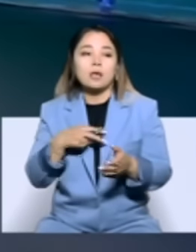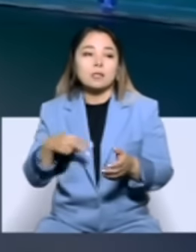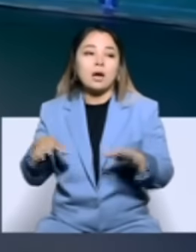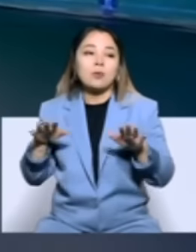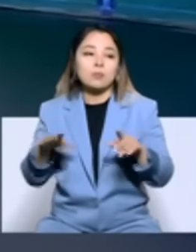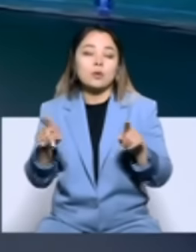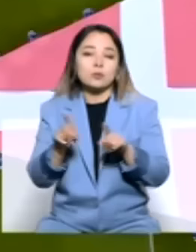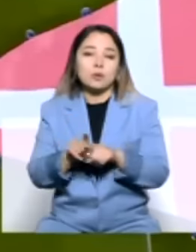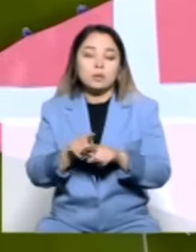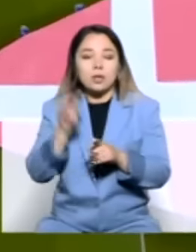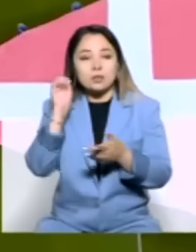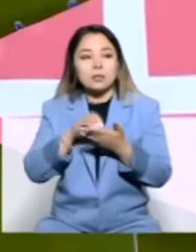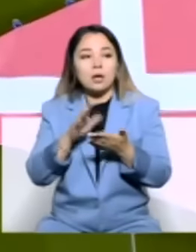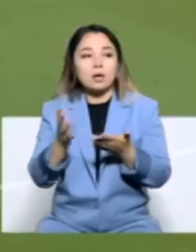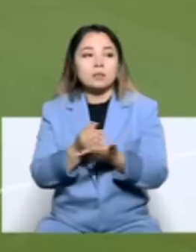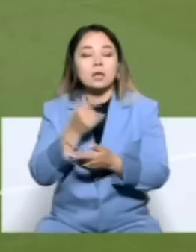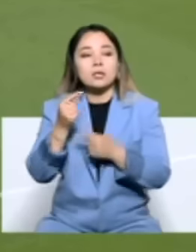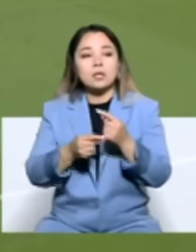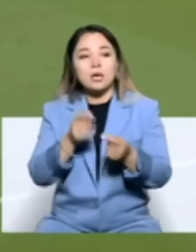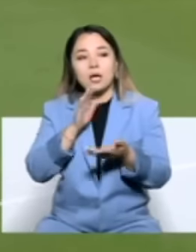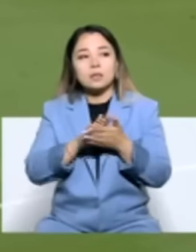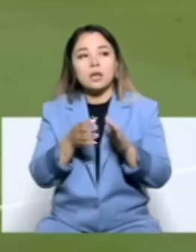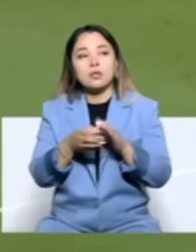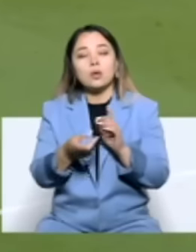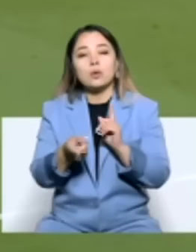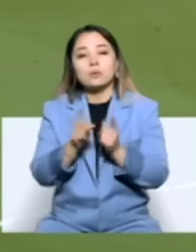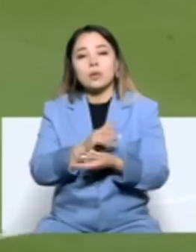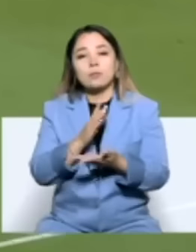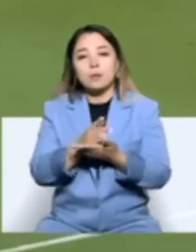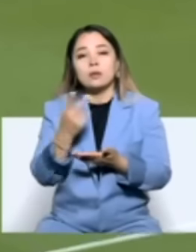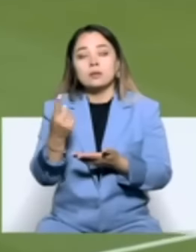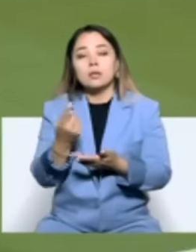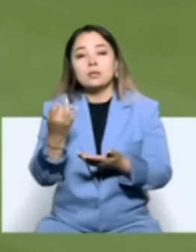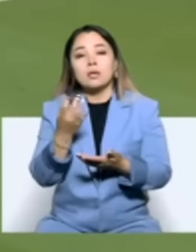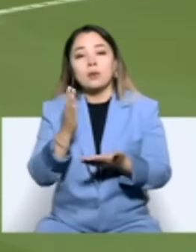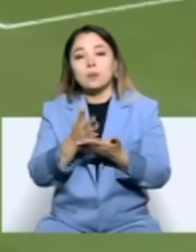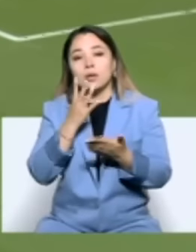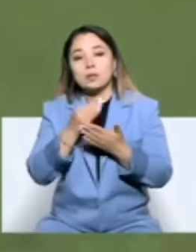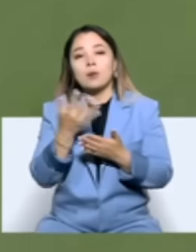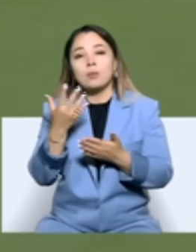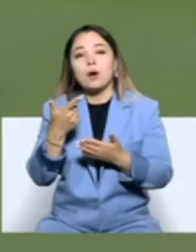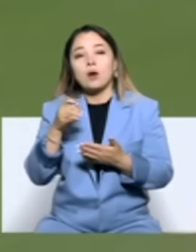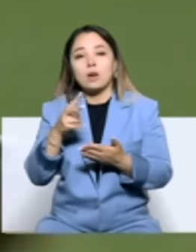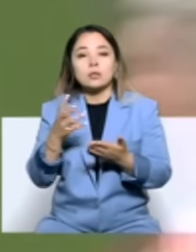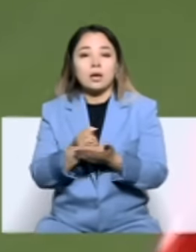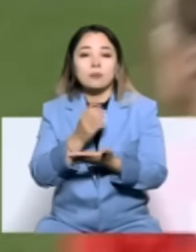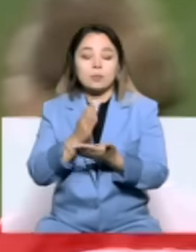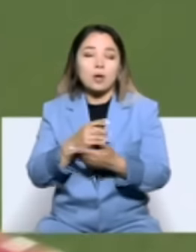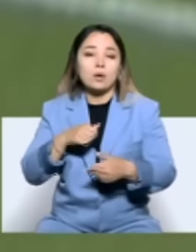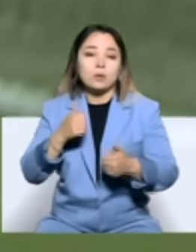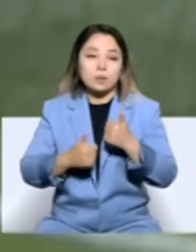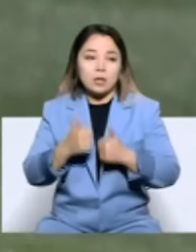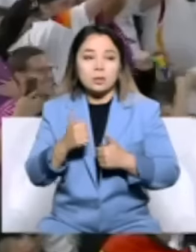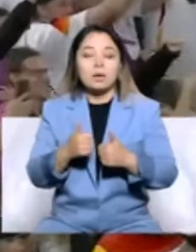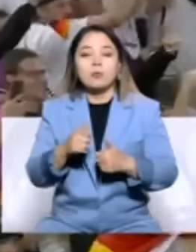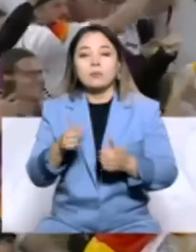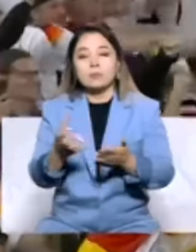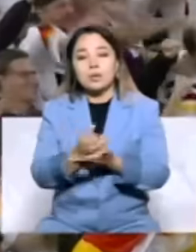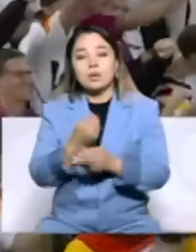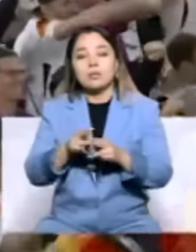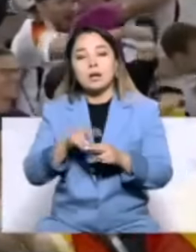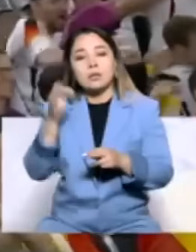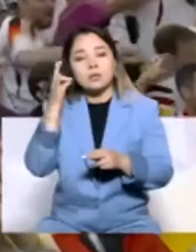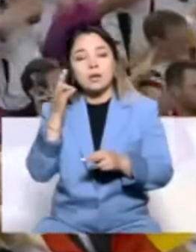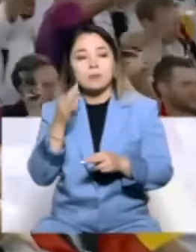даниялықтарды дәл осында есеппен жеңіп, келесі кезеңге өтті. Бір қызығы, бұл ойында 5 гол соғылған, бірақ төрешілер немістердің